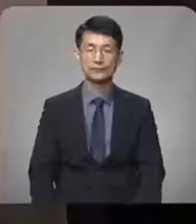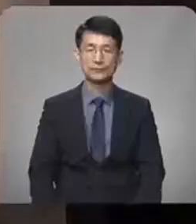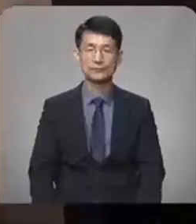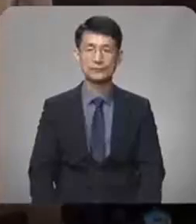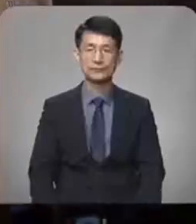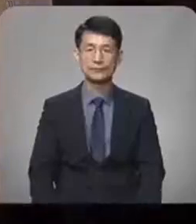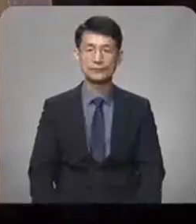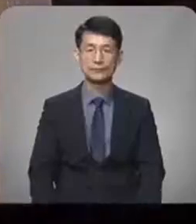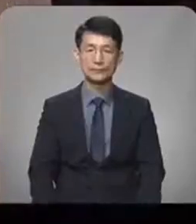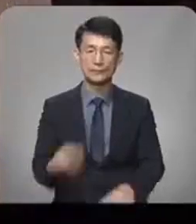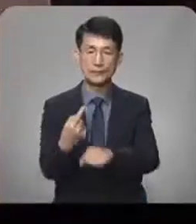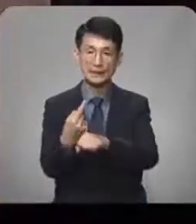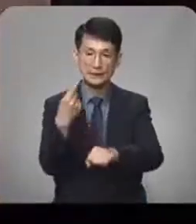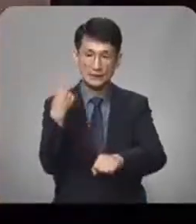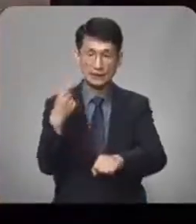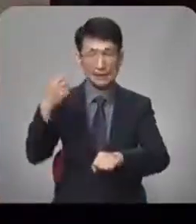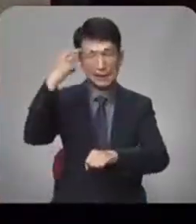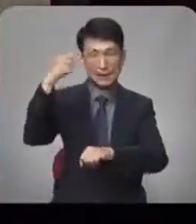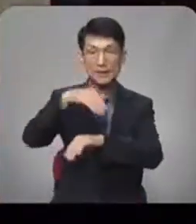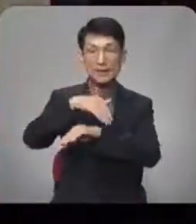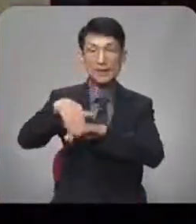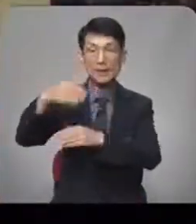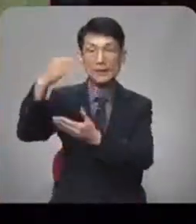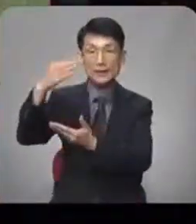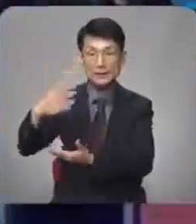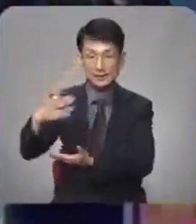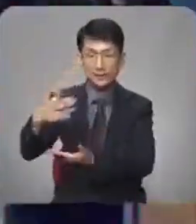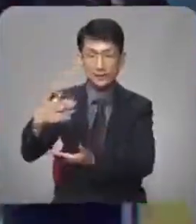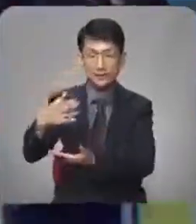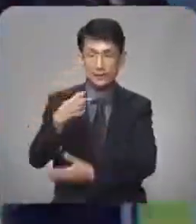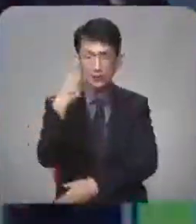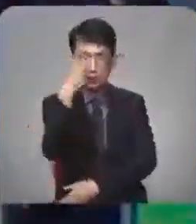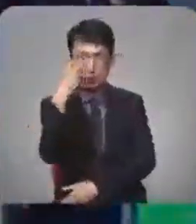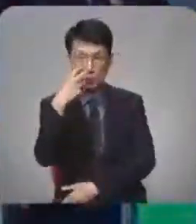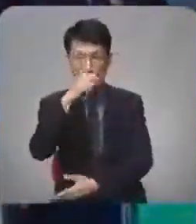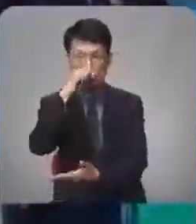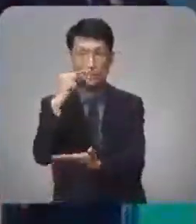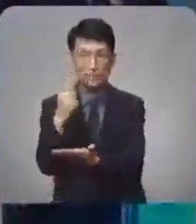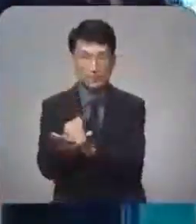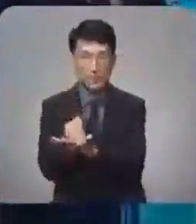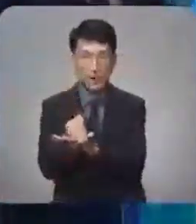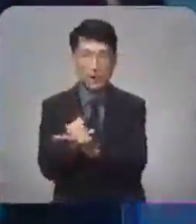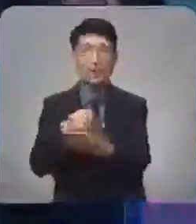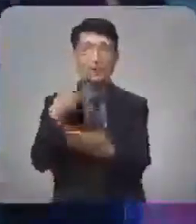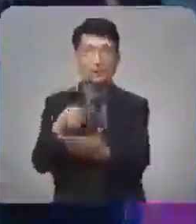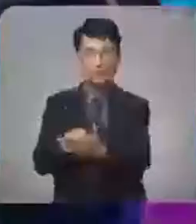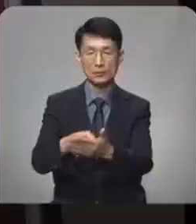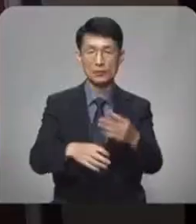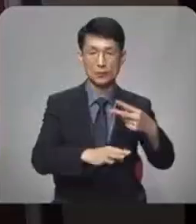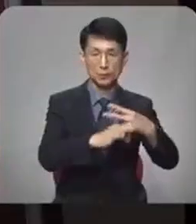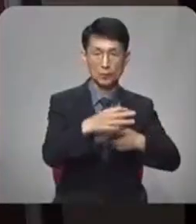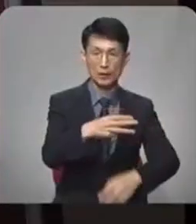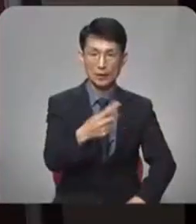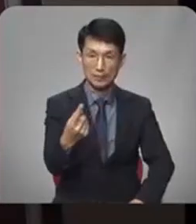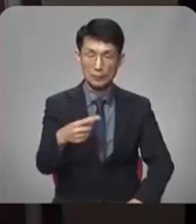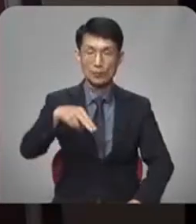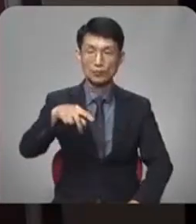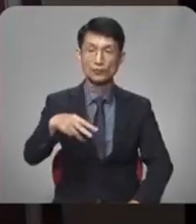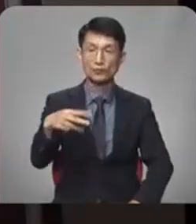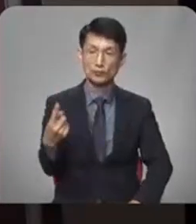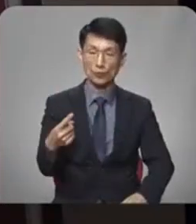눌러주세요 지난해 기획재정부 예비 타당성 조사를 통과한 동해삼척 수소저장 운송